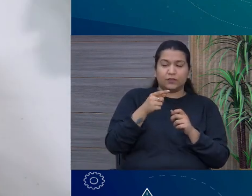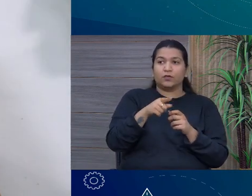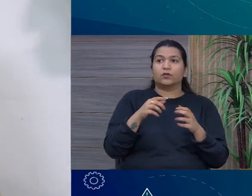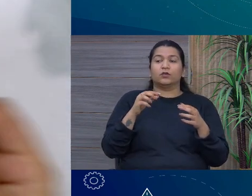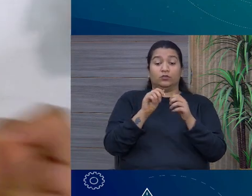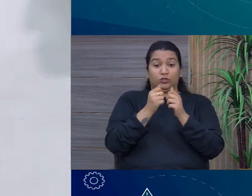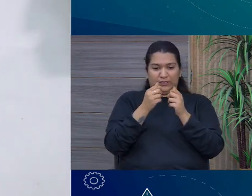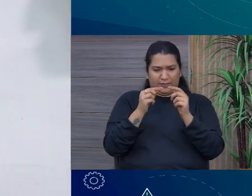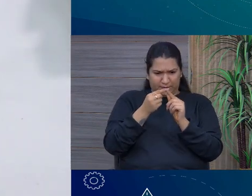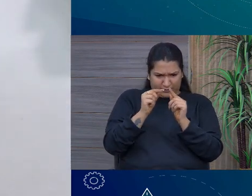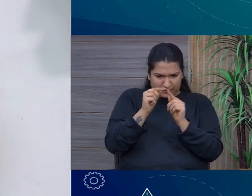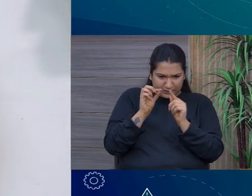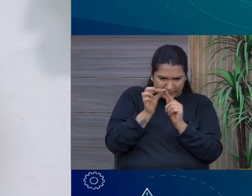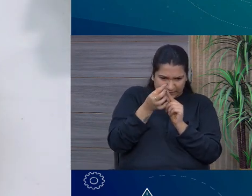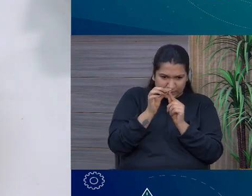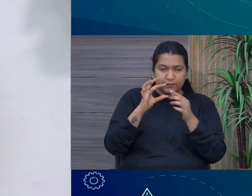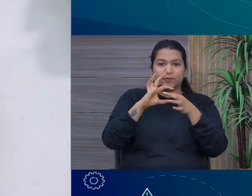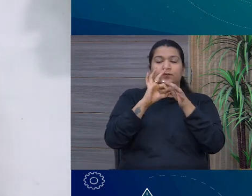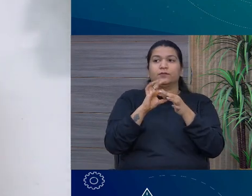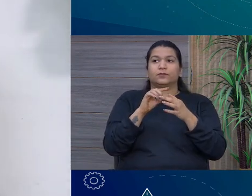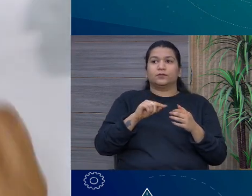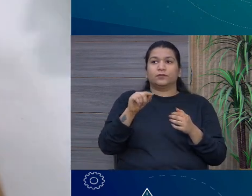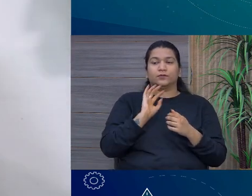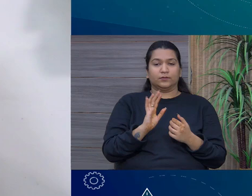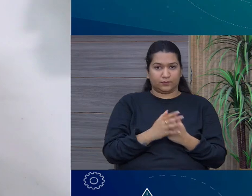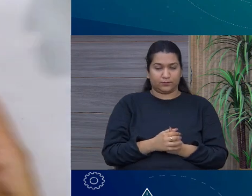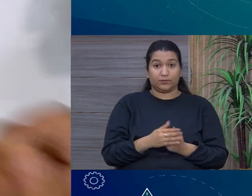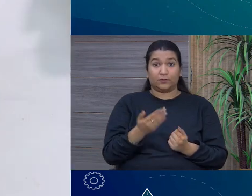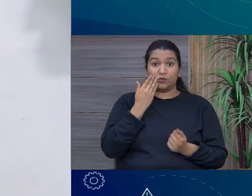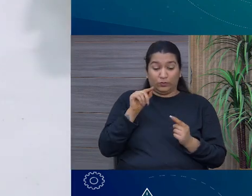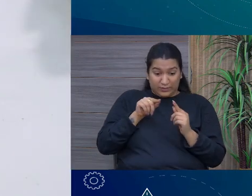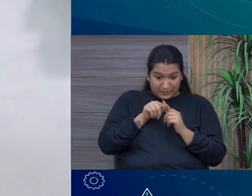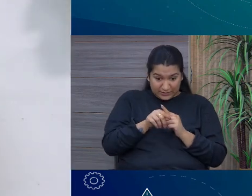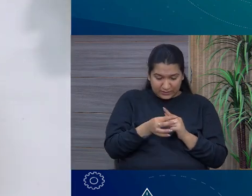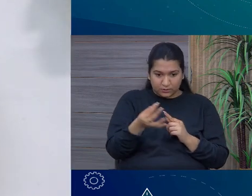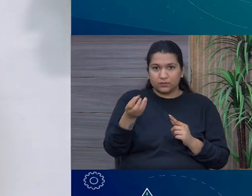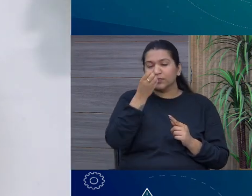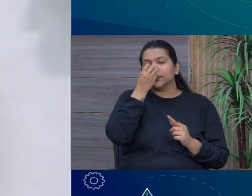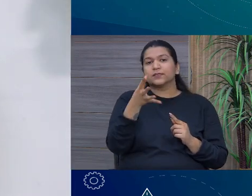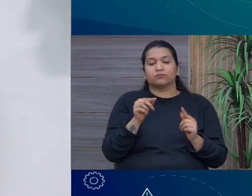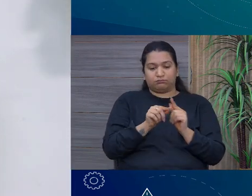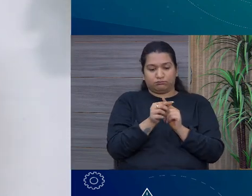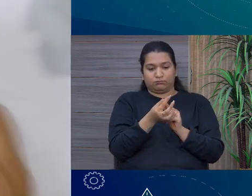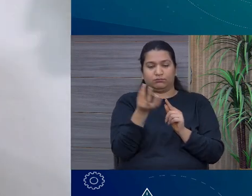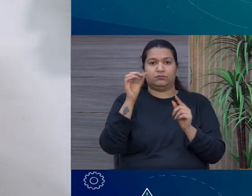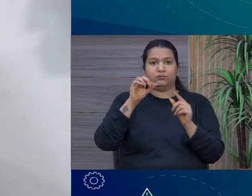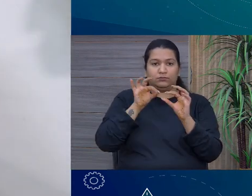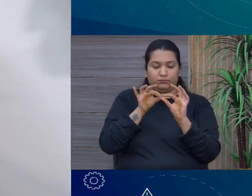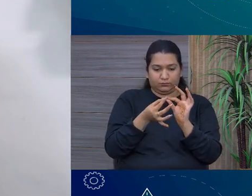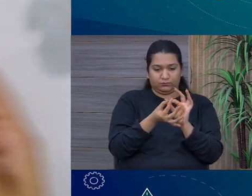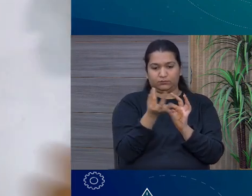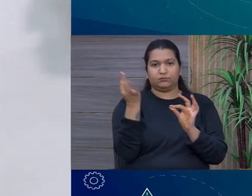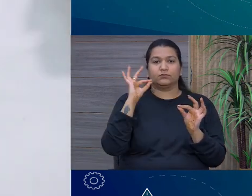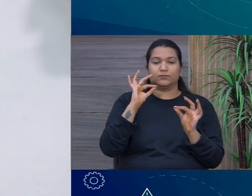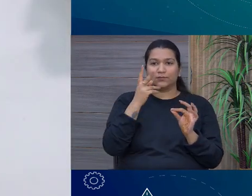वो होल अच्छे से आपका बन जाए, सो दैट जब आप इसमें थ्रेड अंदर इंसर्ट करना चाहें तो ये इजीली इंसर्ट हो